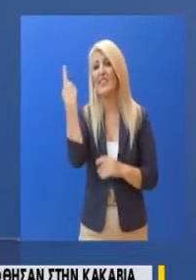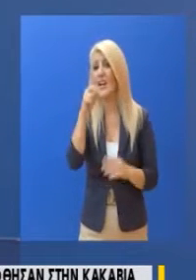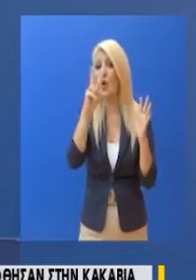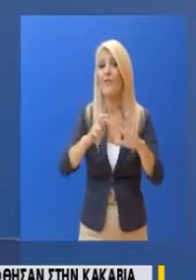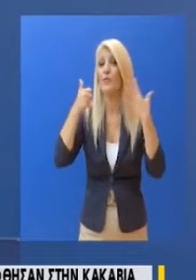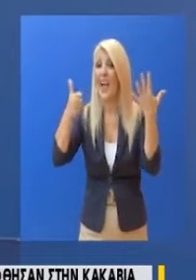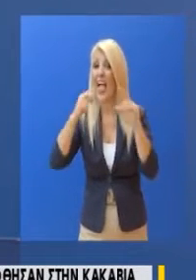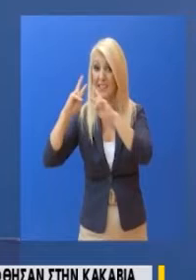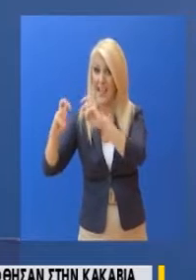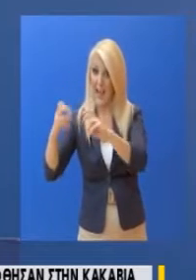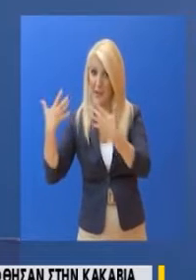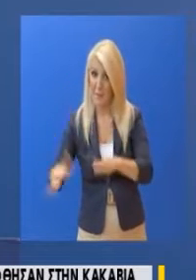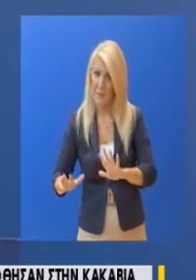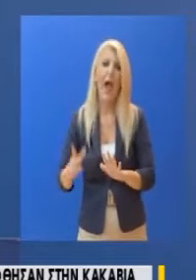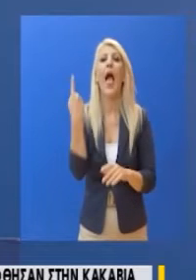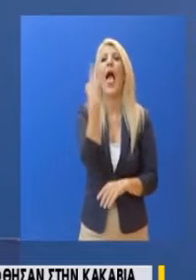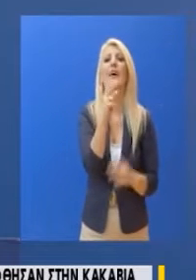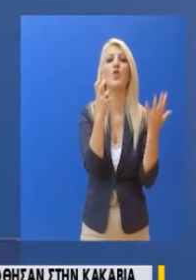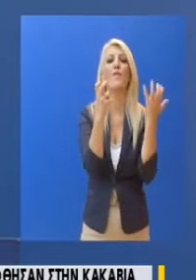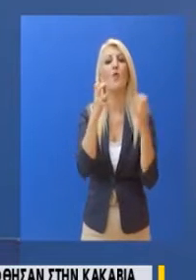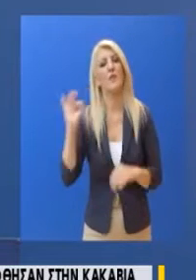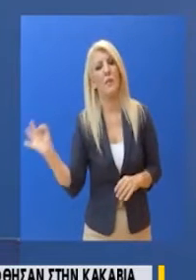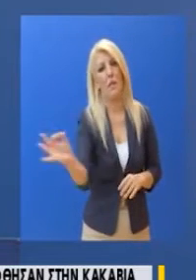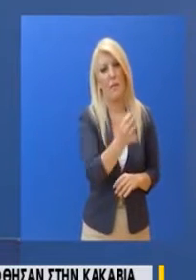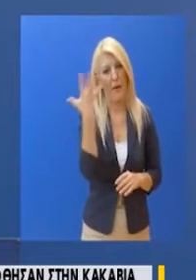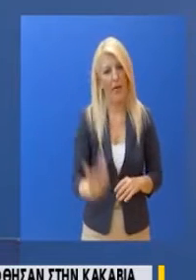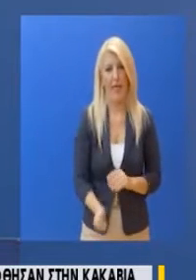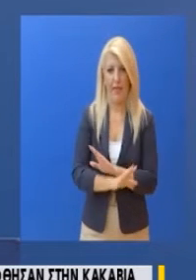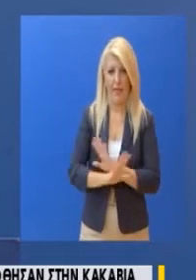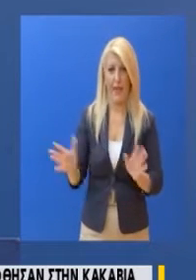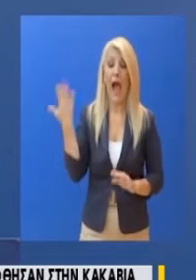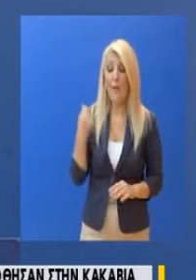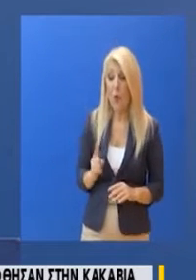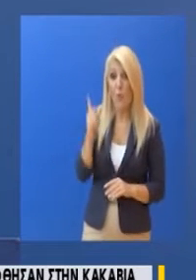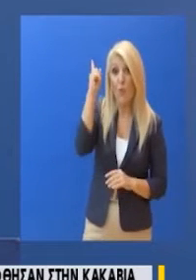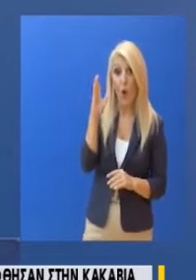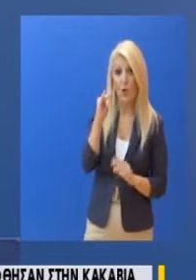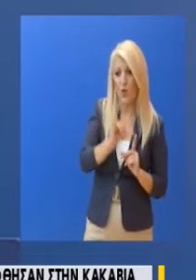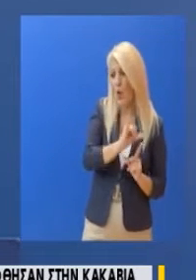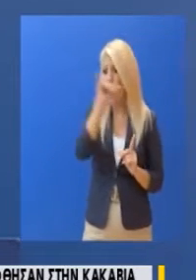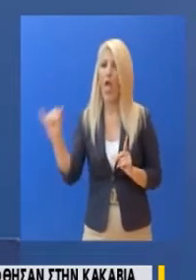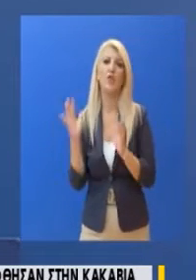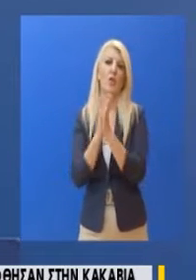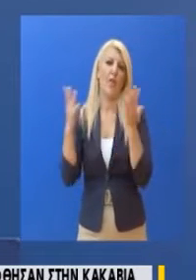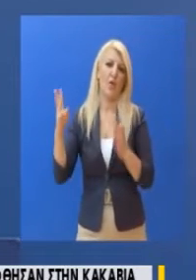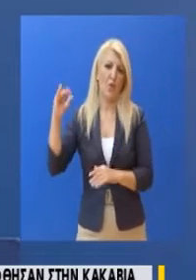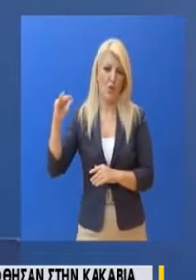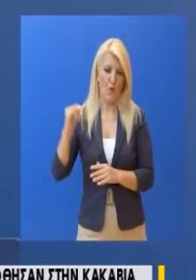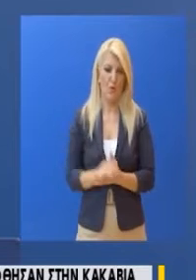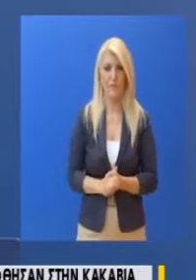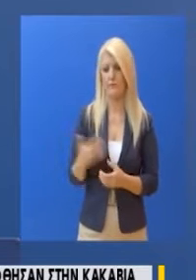19.676 ελέγχων στον Προμαχώνα από την 1η έως και τις 18 Ιουλίου. Την τελευταία